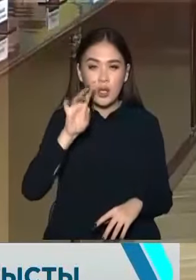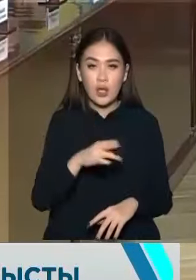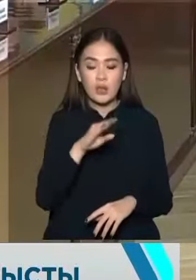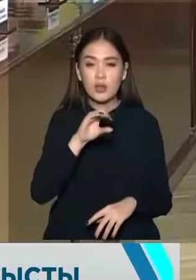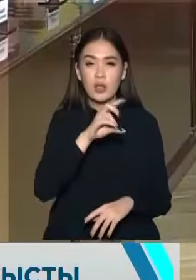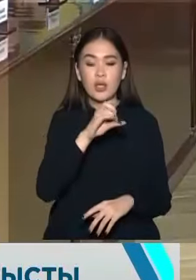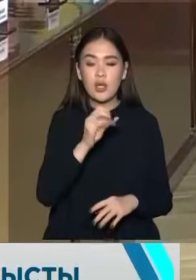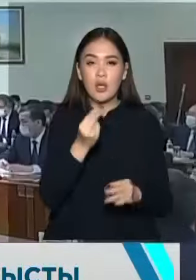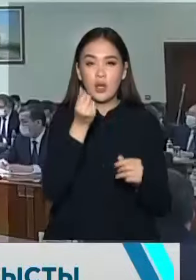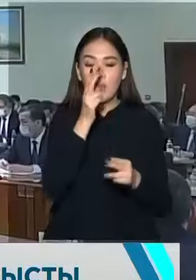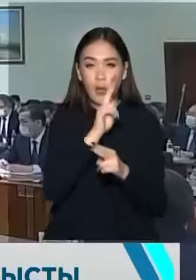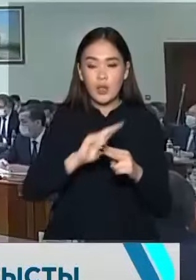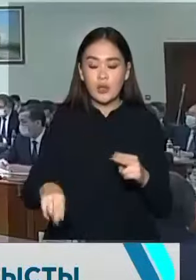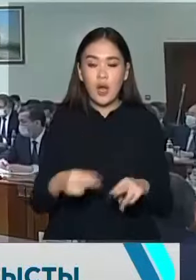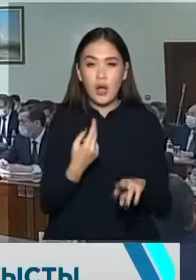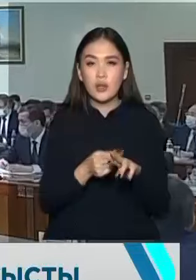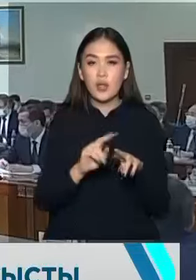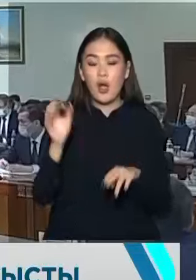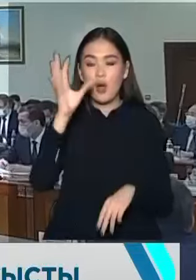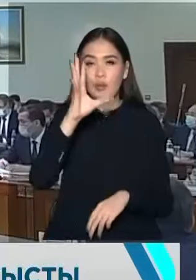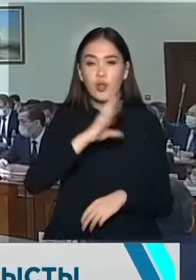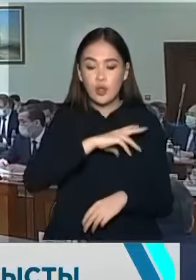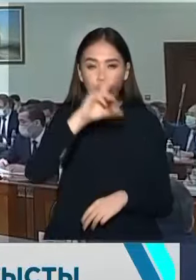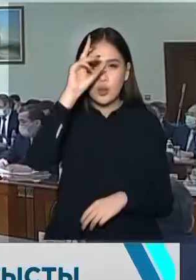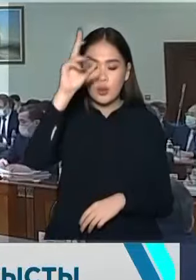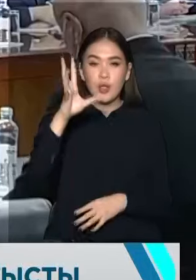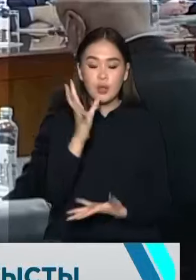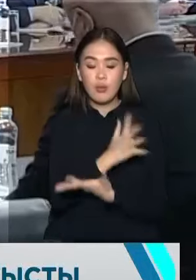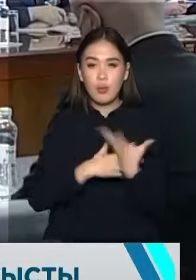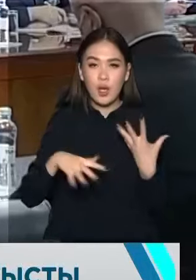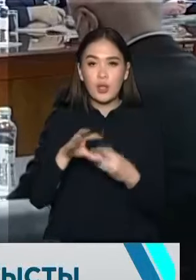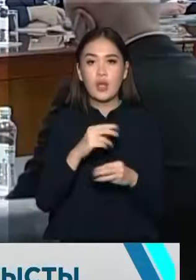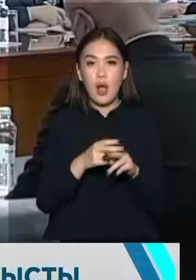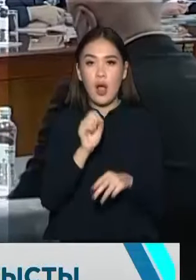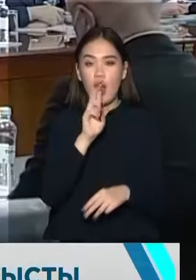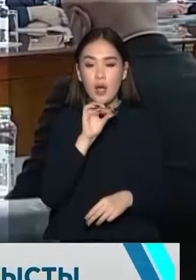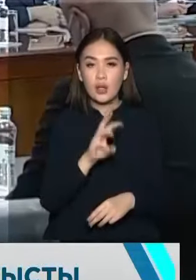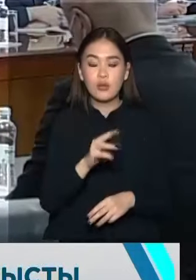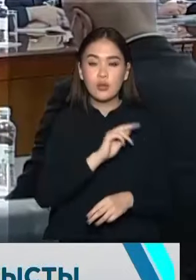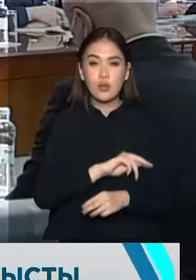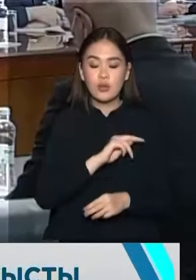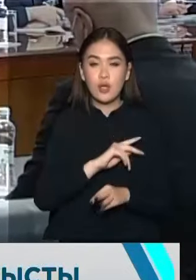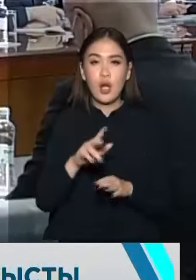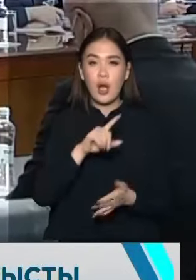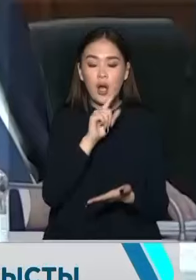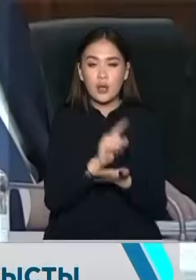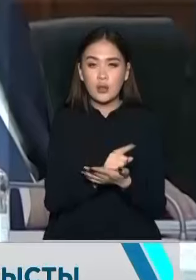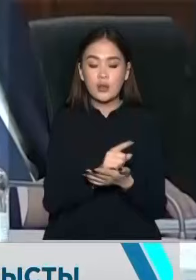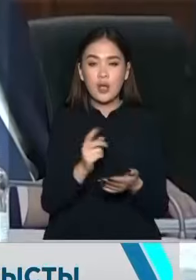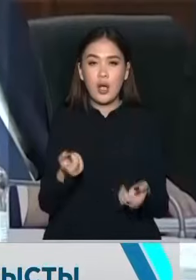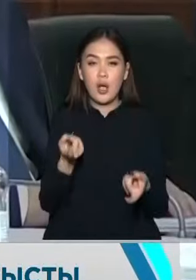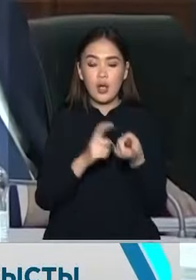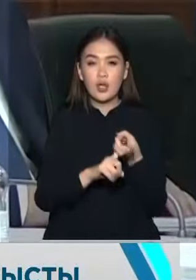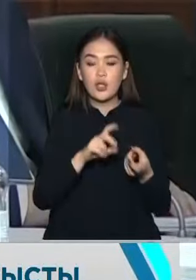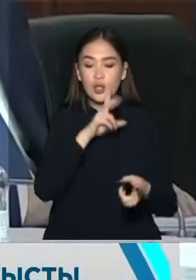теңгеден қағылды. Жұртшылық үкіметтің де барлық деңгейдегі әкімдердің де жұмысына қатысты арыз шағым